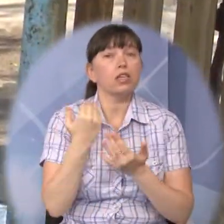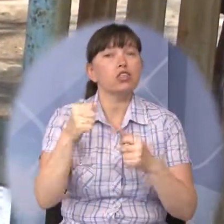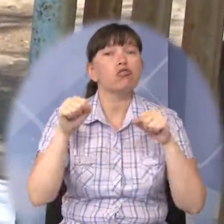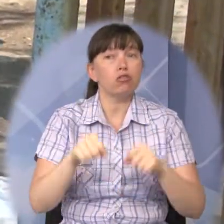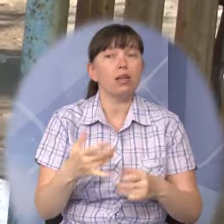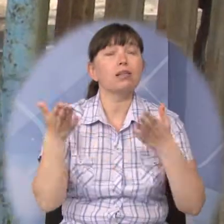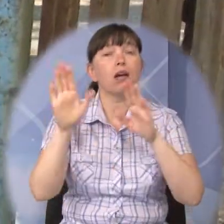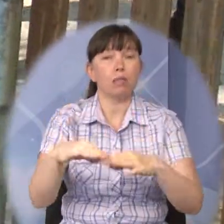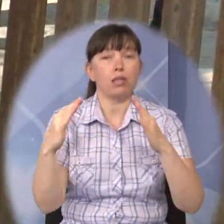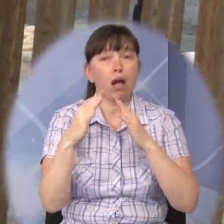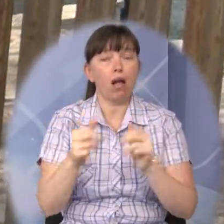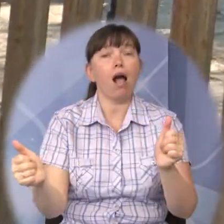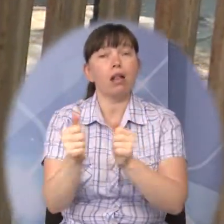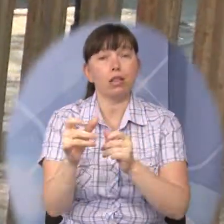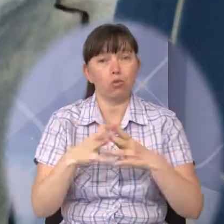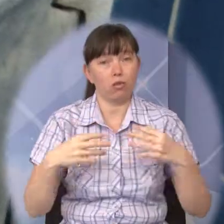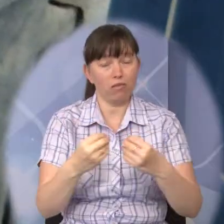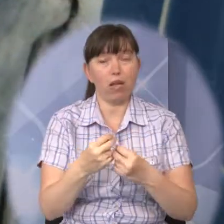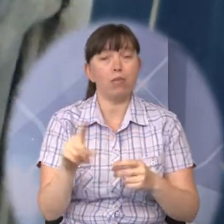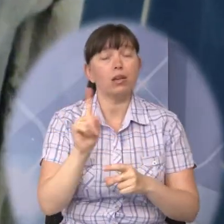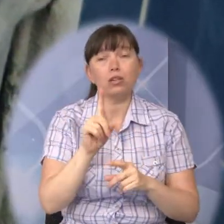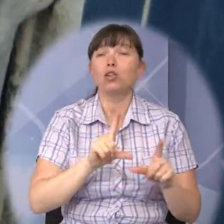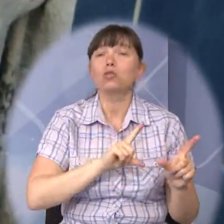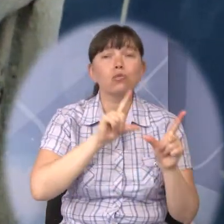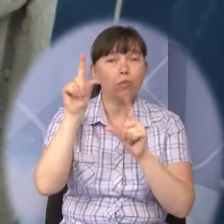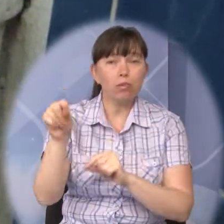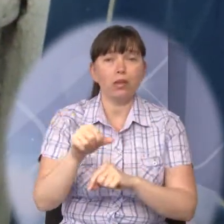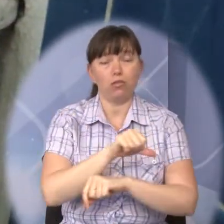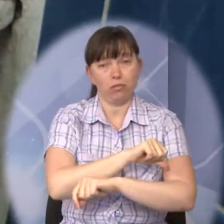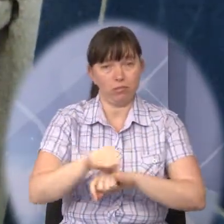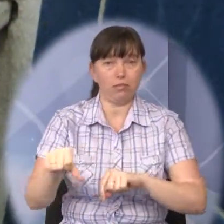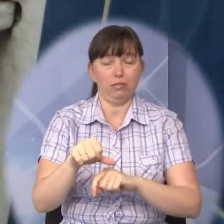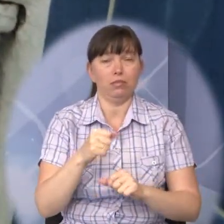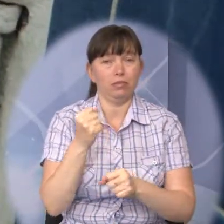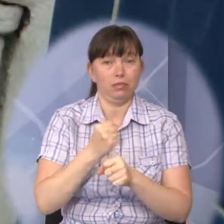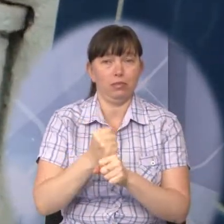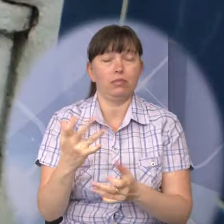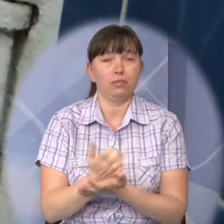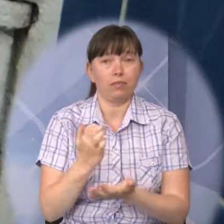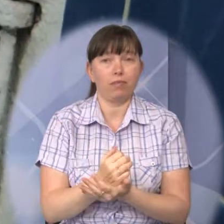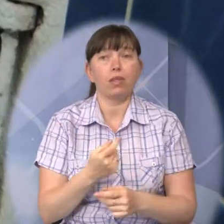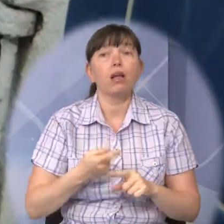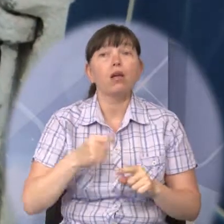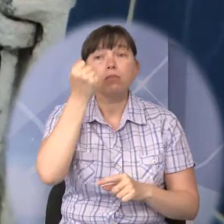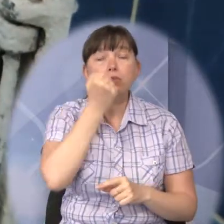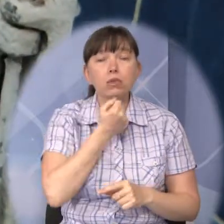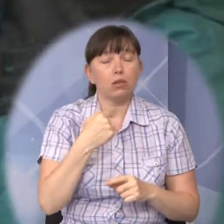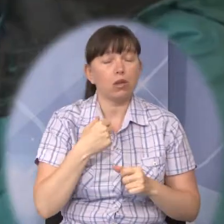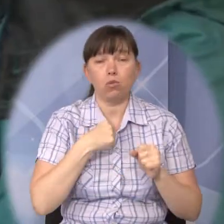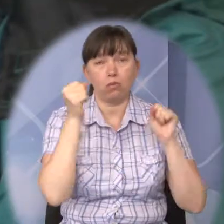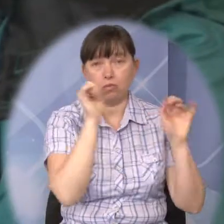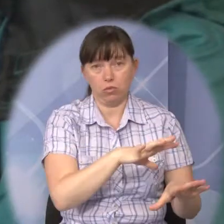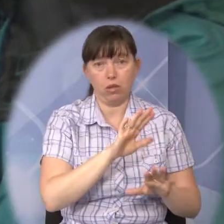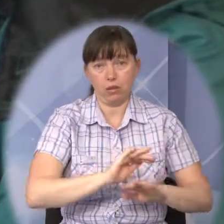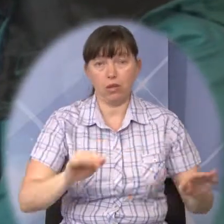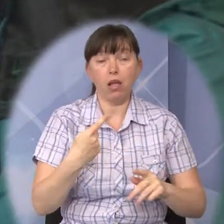o șansă unică de a rămâne acasă alături de familie și să nu-și mai caute rostul printre străini. Cu asta mă mulțumesc că nu